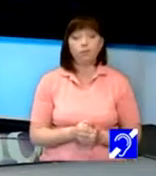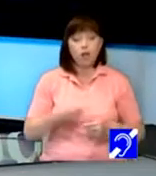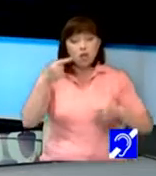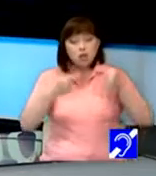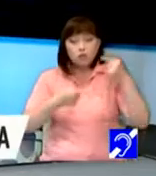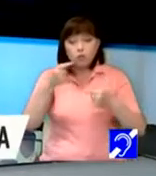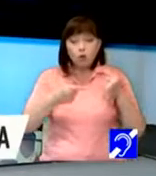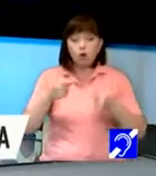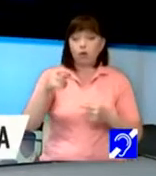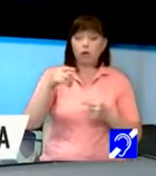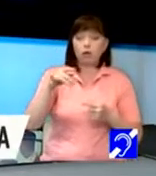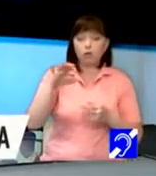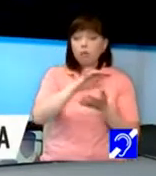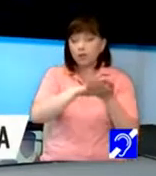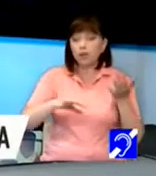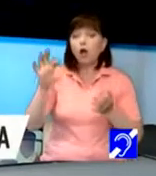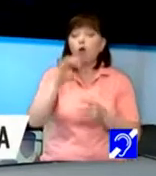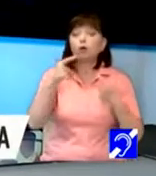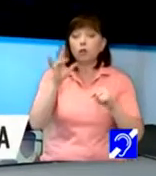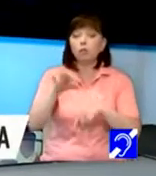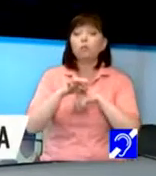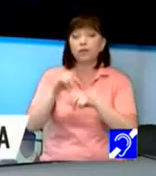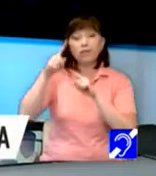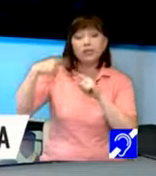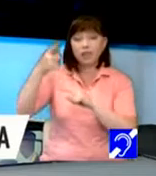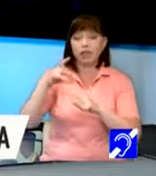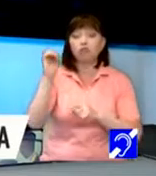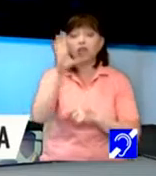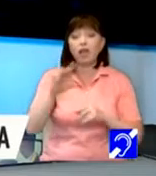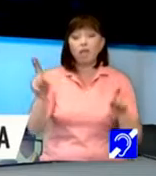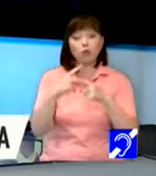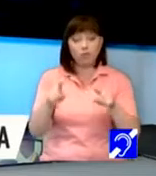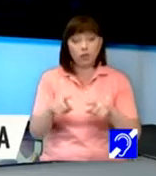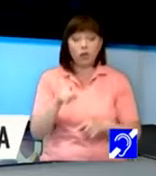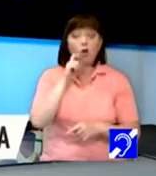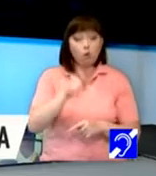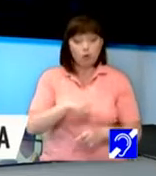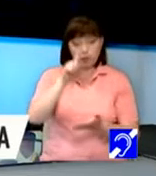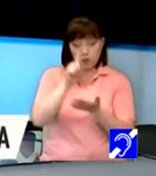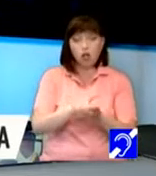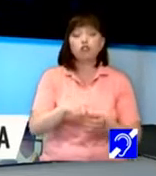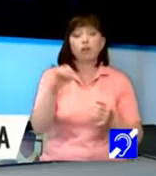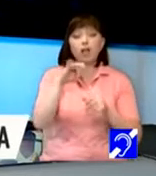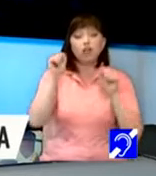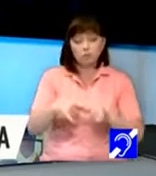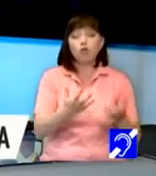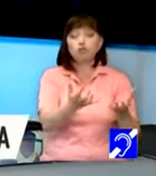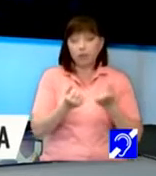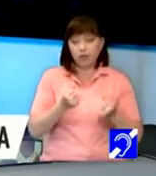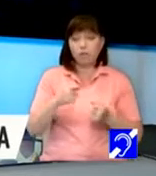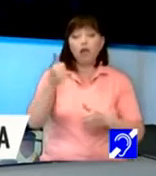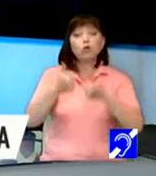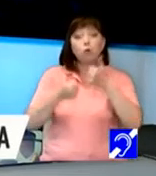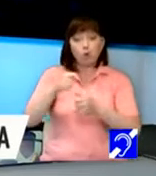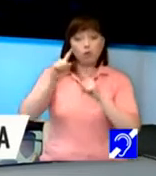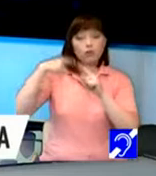Controversele continuă privind locul unde se va ține Eurovision 2023. Ucraina poate și ar trebui să găzduiască ediția de anul viitor, a